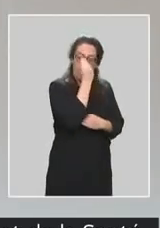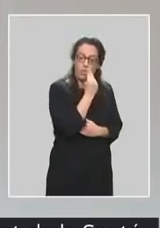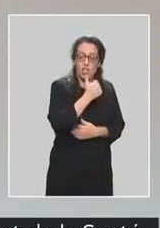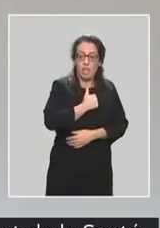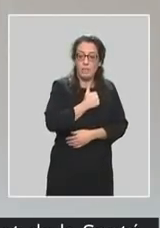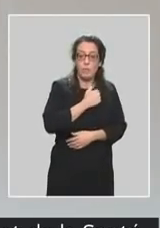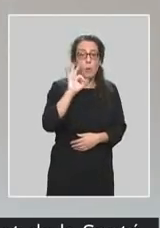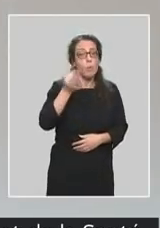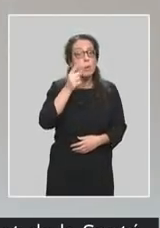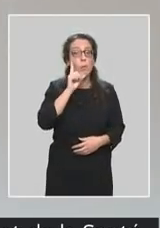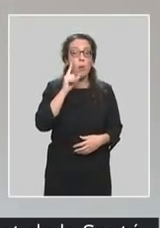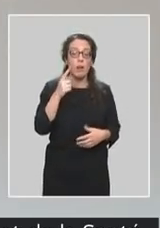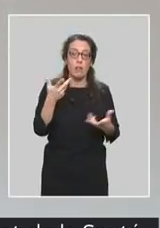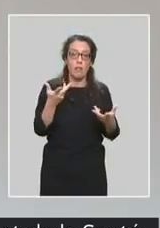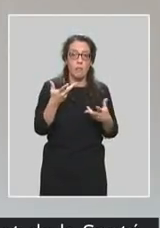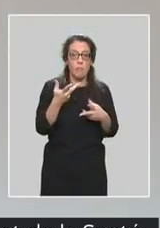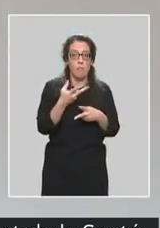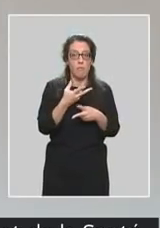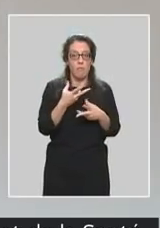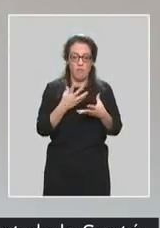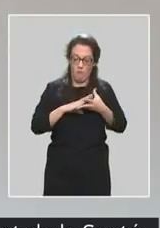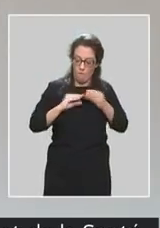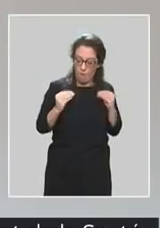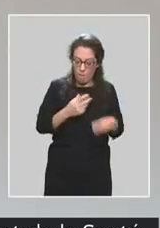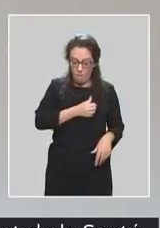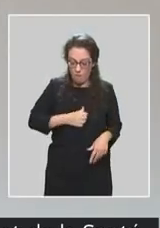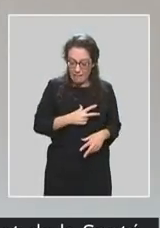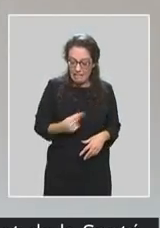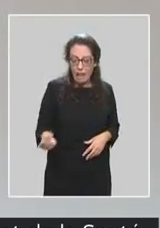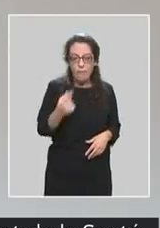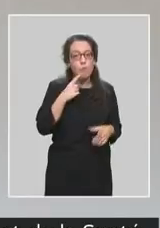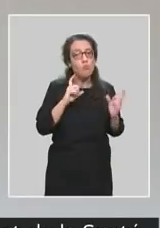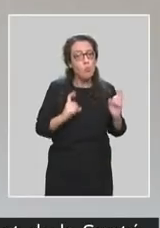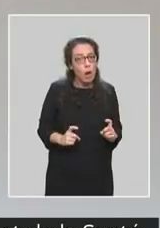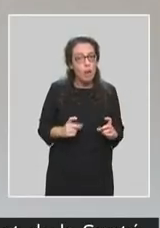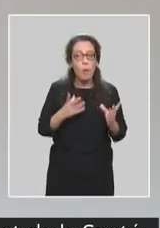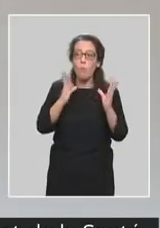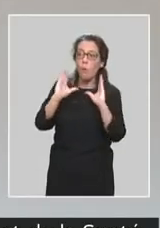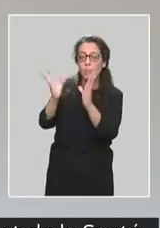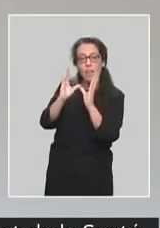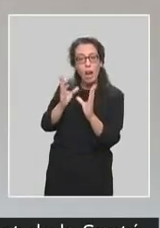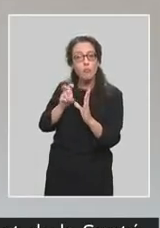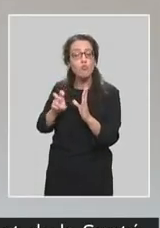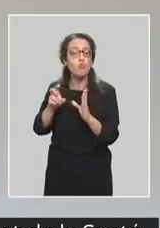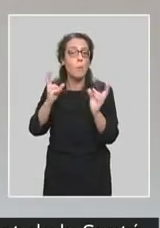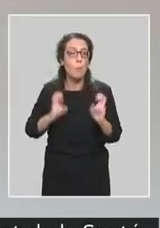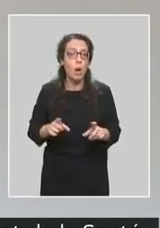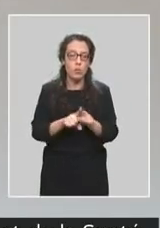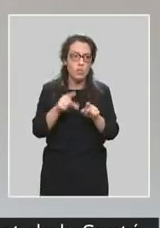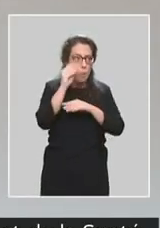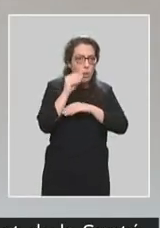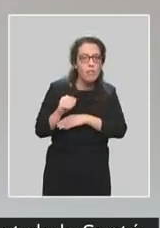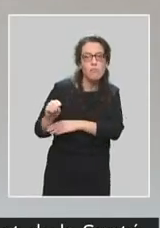en réduisant très fortement le risque de développer une forme grave et d'être hospitalisé. Il nous protège collectivement parce qu'il réduit la circulation du virus,